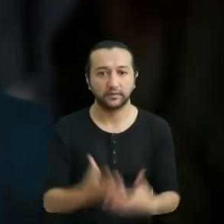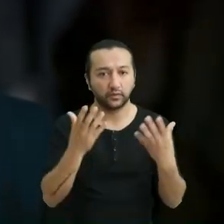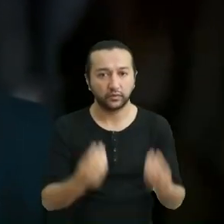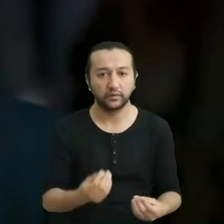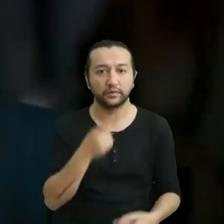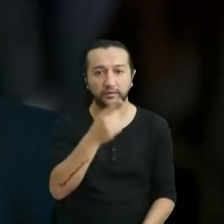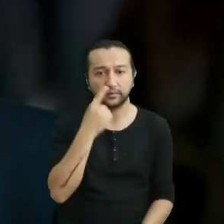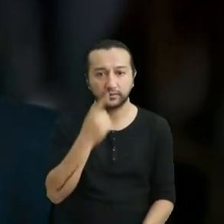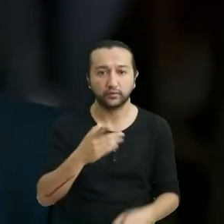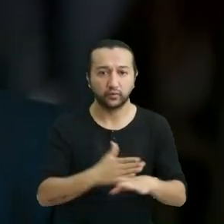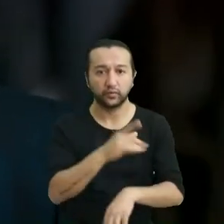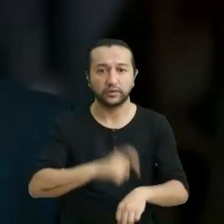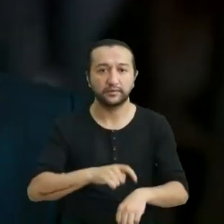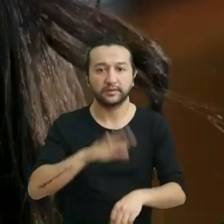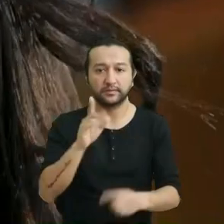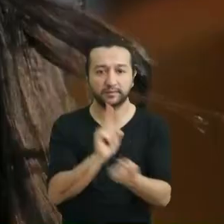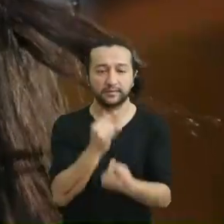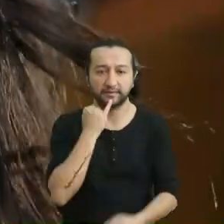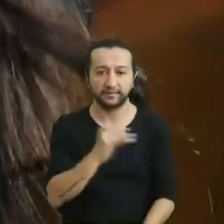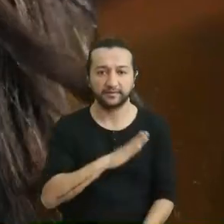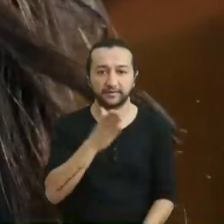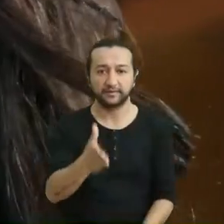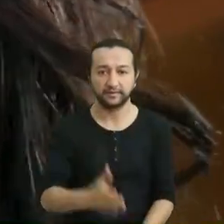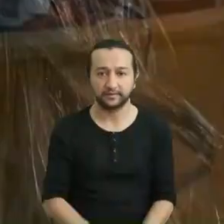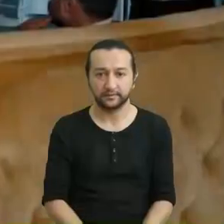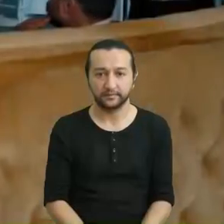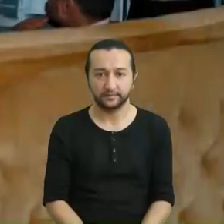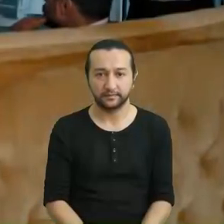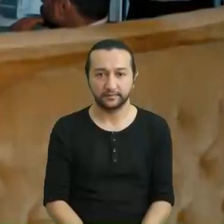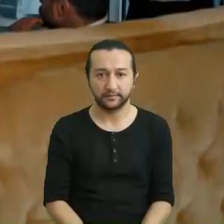Tamam da yavrum. Doğru zaman değil ki. Bak misafirim var.